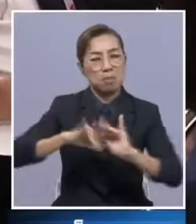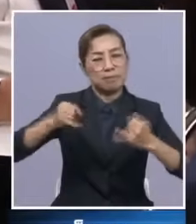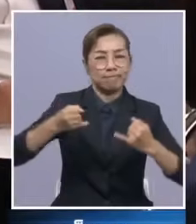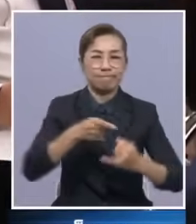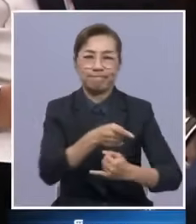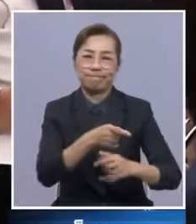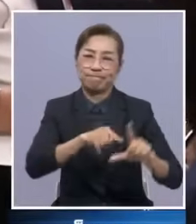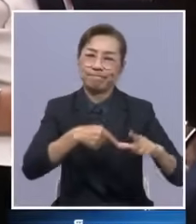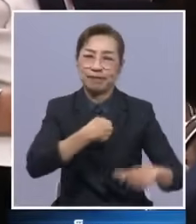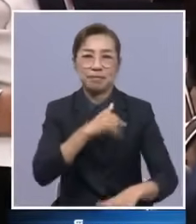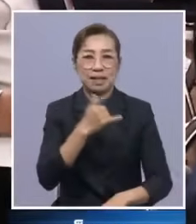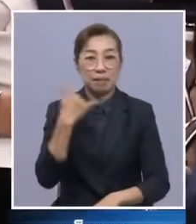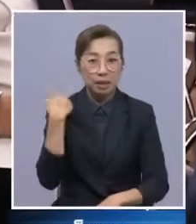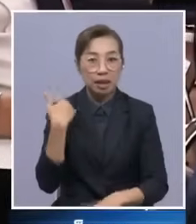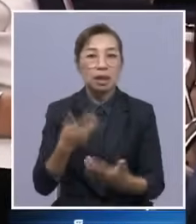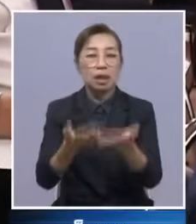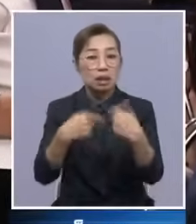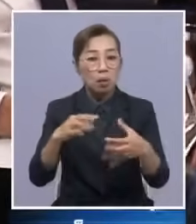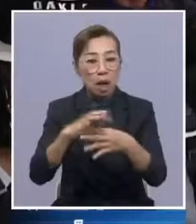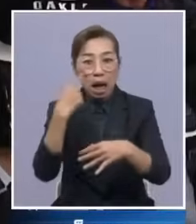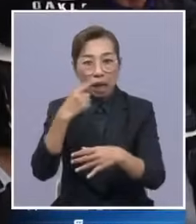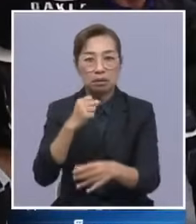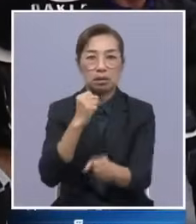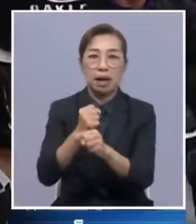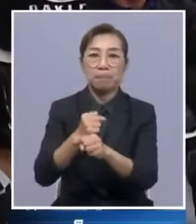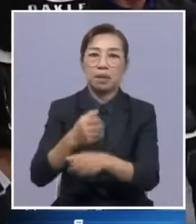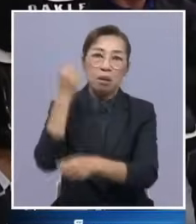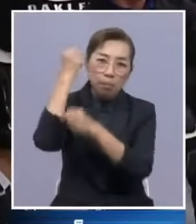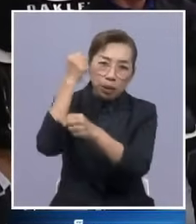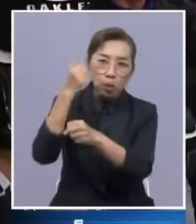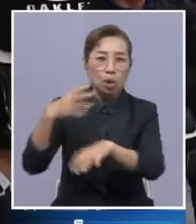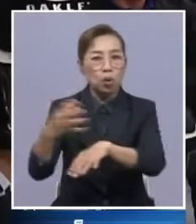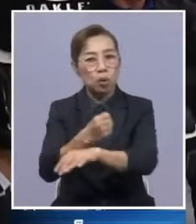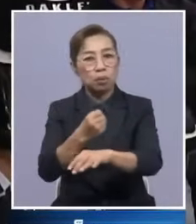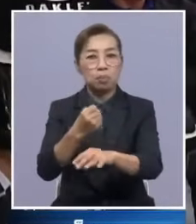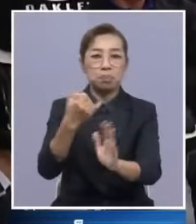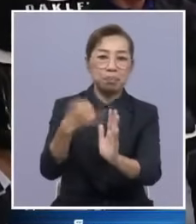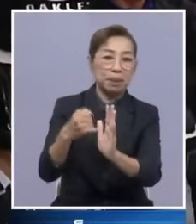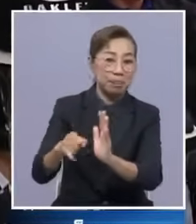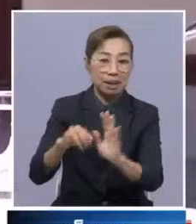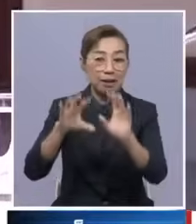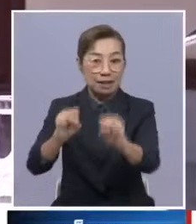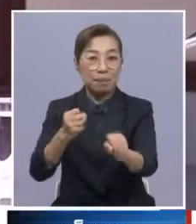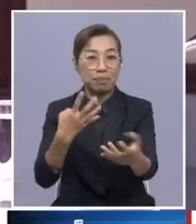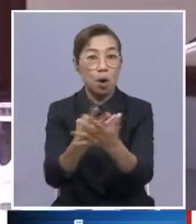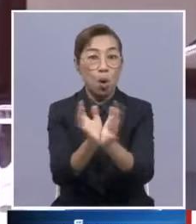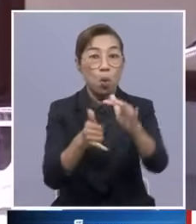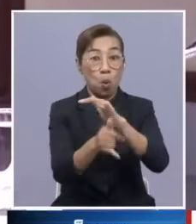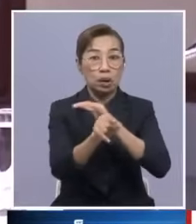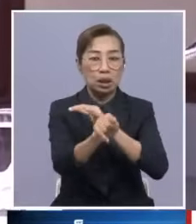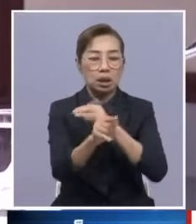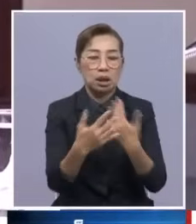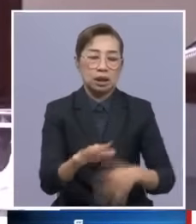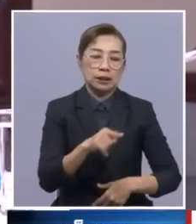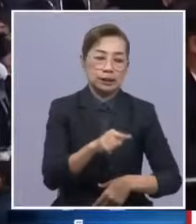คะสมรภูมินิรโทษกรรมทางการเมืองมันถูกจุดขึ้นมาอีกครั้งหนึ่งที่นำโดยพรรคก้าวไกลกำลังต้องการจุดเปลี่ยนสำคัญของตัวเอง